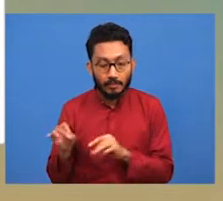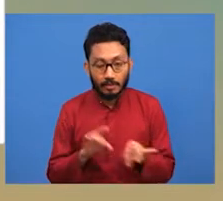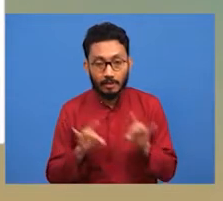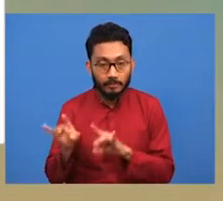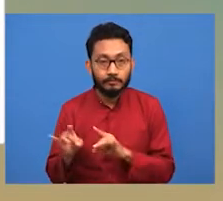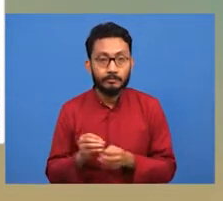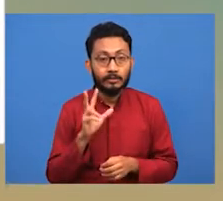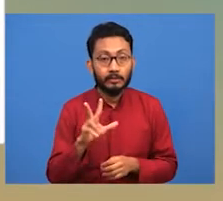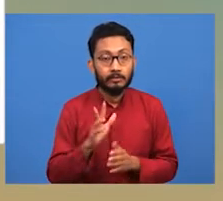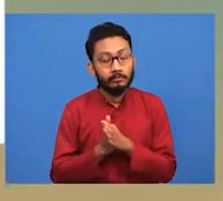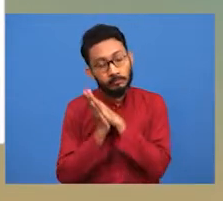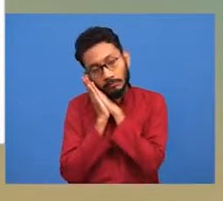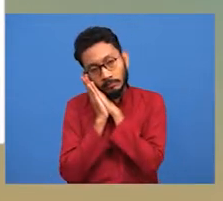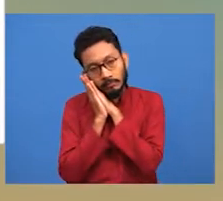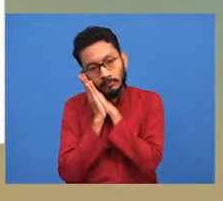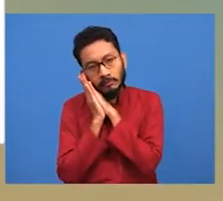Ketiga, tidur.